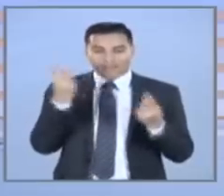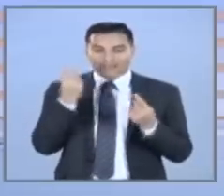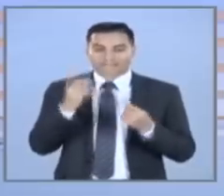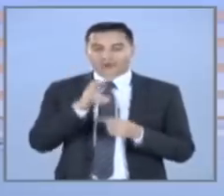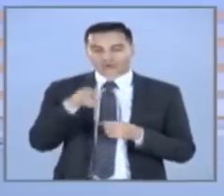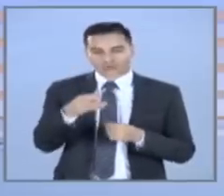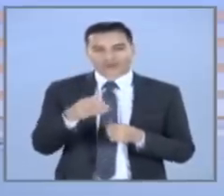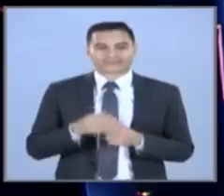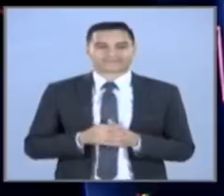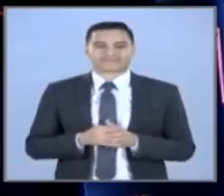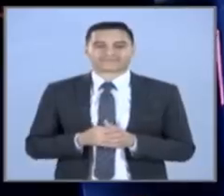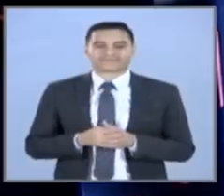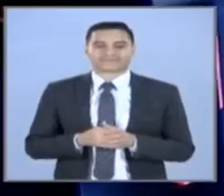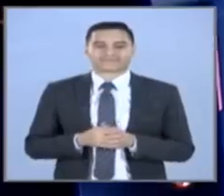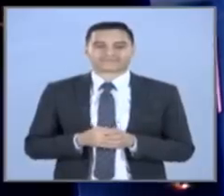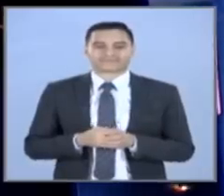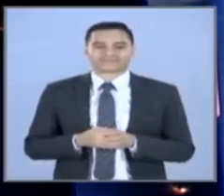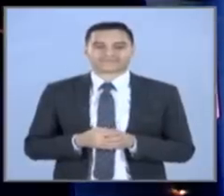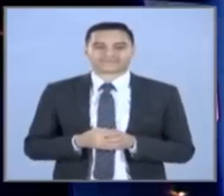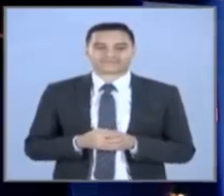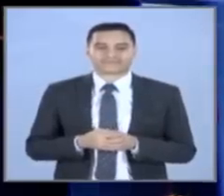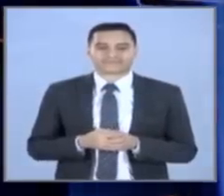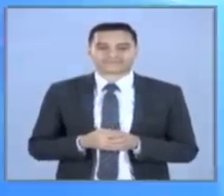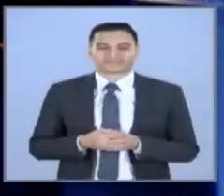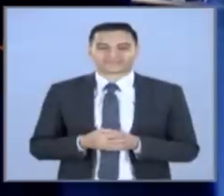عامة، والسؤال هو